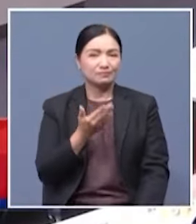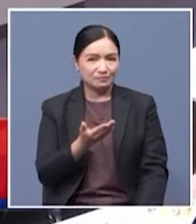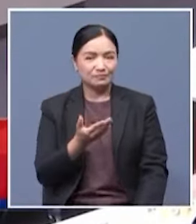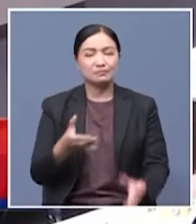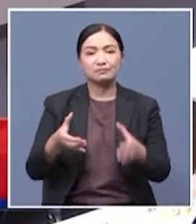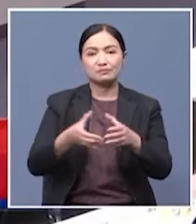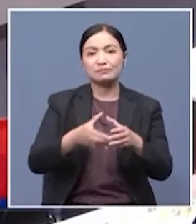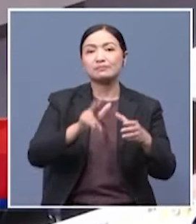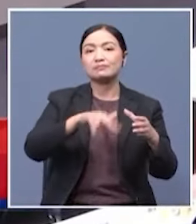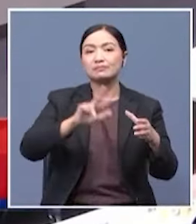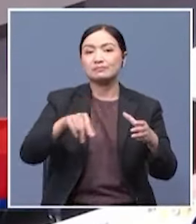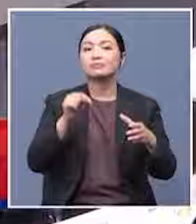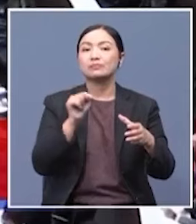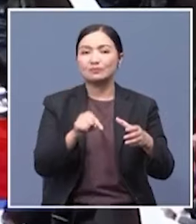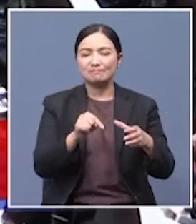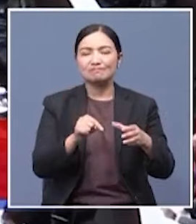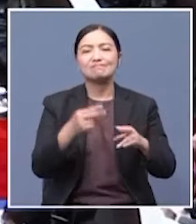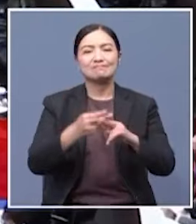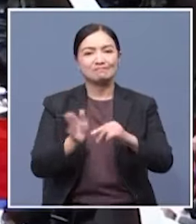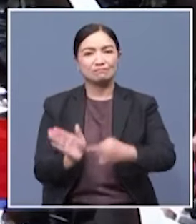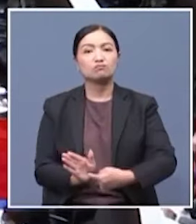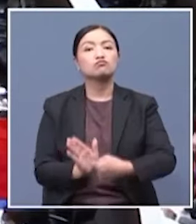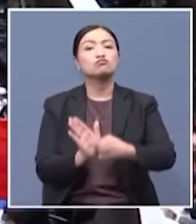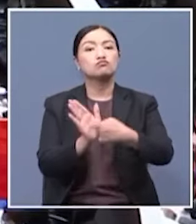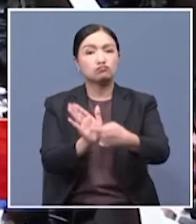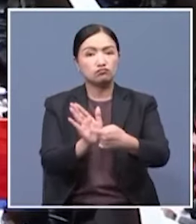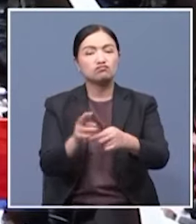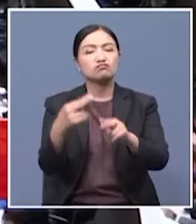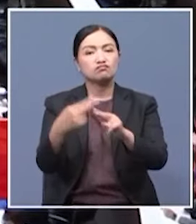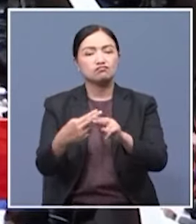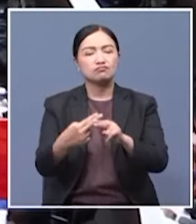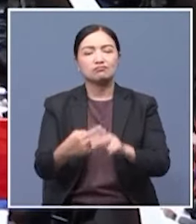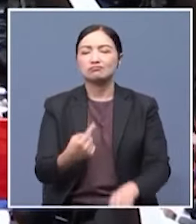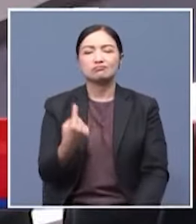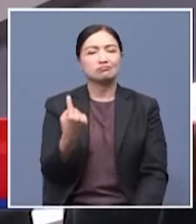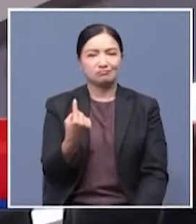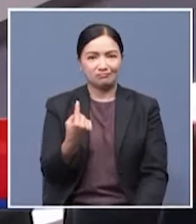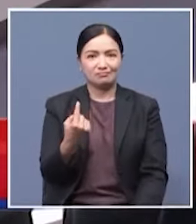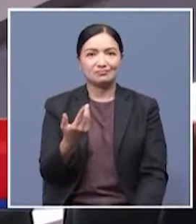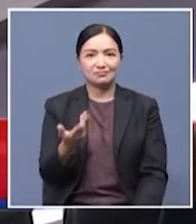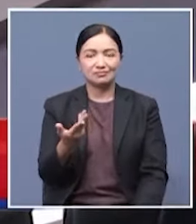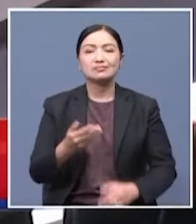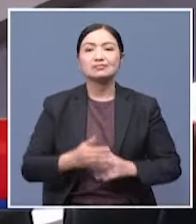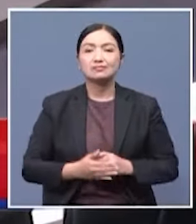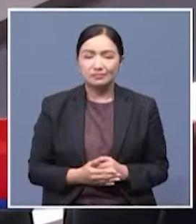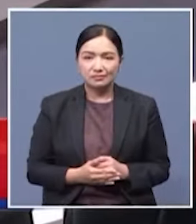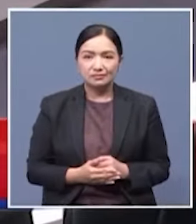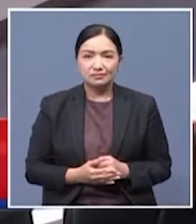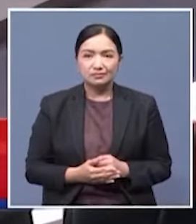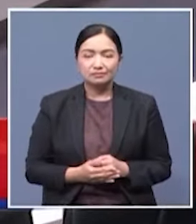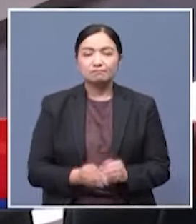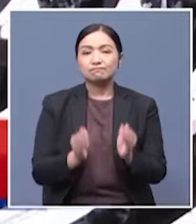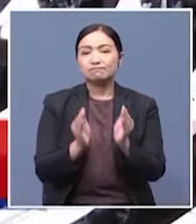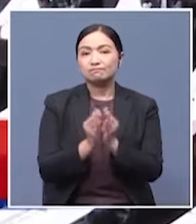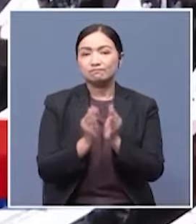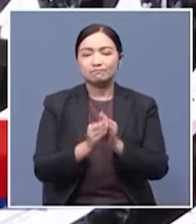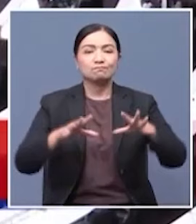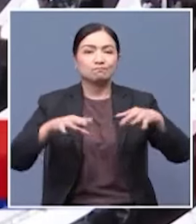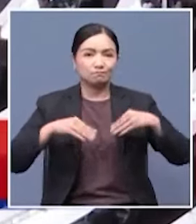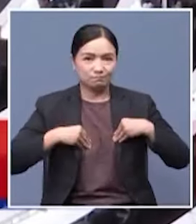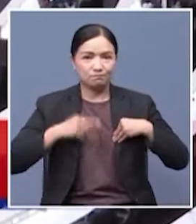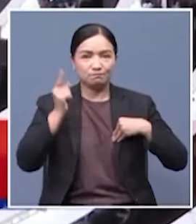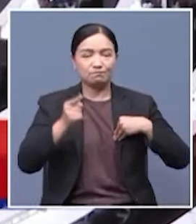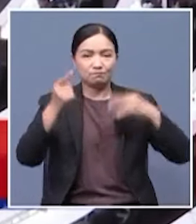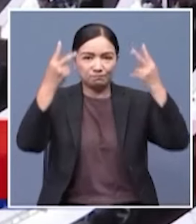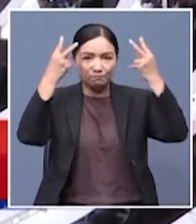รัฐมนตรีจากพรรคเพื่อไทยถูกเสนอชื่อเพียงแค่ชื่อเดียวนะครับในที่ประชุมสภาผู้แทยราษฎรก็ได้รับคะแนนเสียงเห็นชอบเป็น